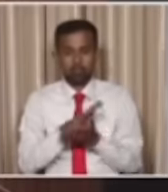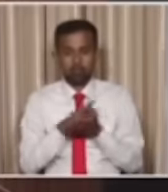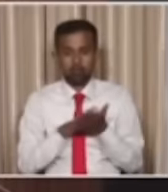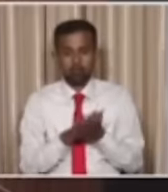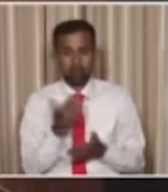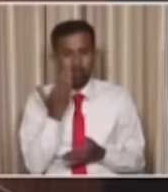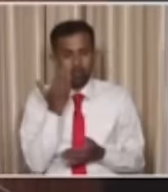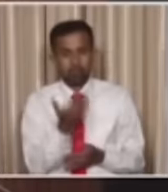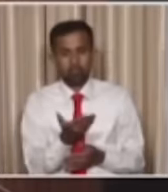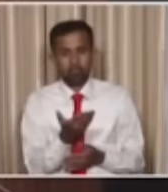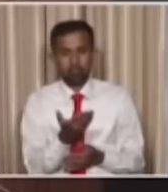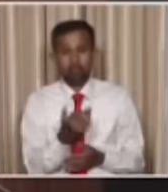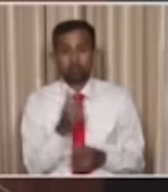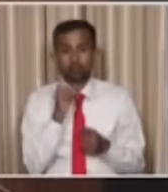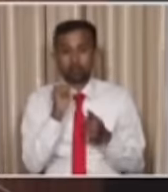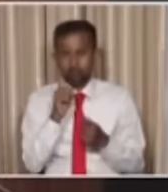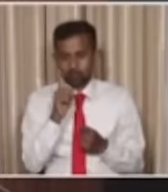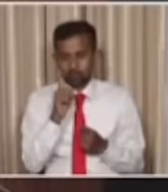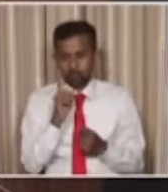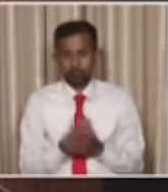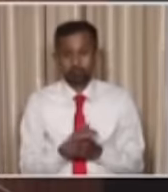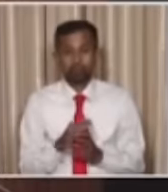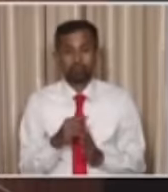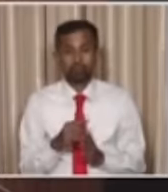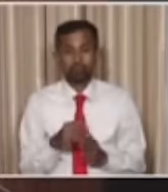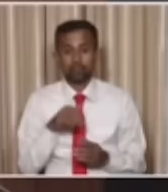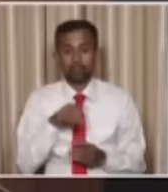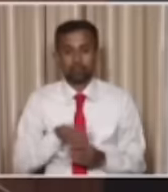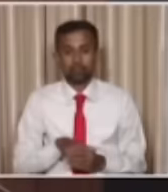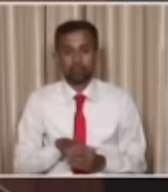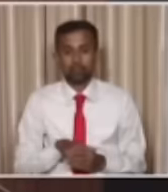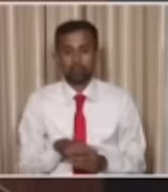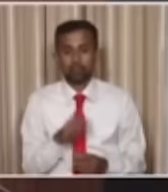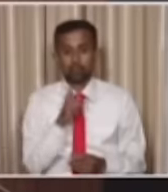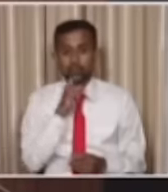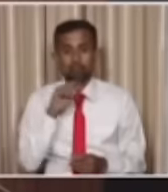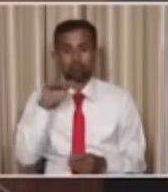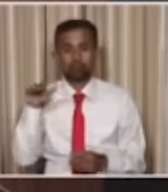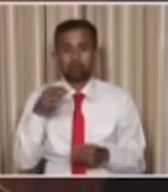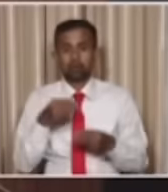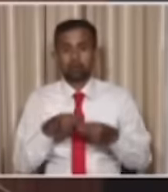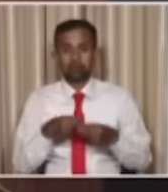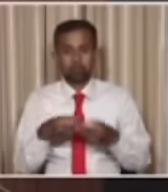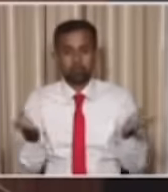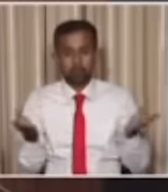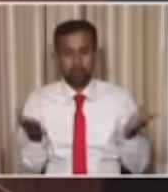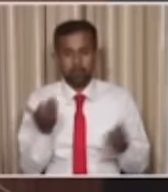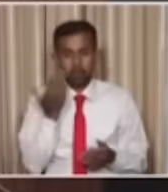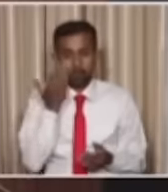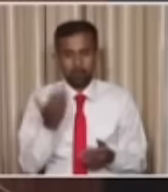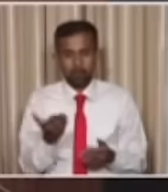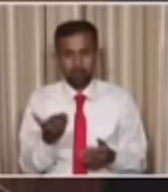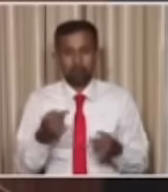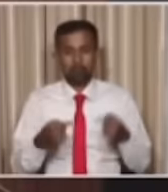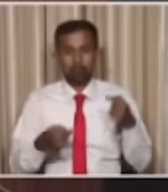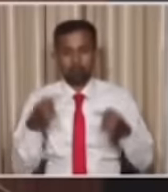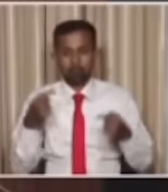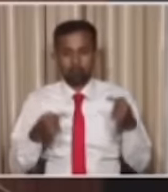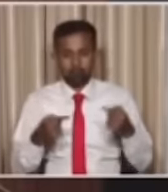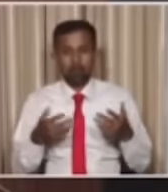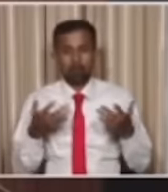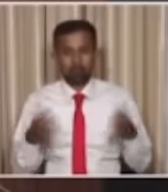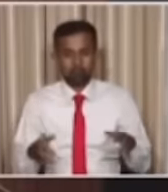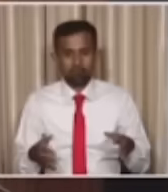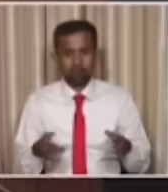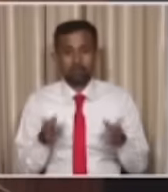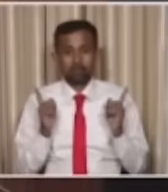කාරණාව තමයි 1. මේ කාරණාව තුළ අධිකරණ පද්ධතියේ විනාශය පෙන්නුම් කරන විවාදයක් බවට මේ විවාදය පත් වෙනවා.